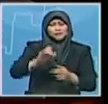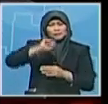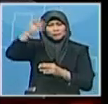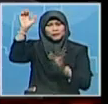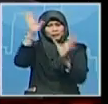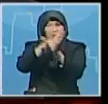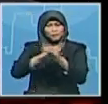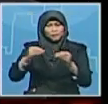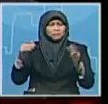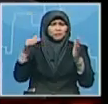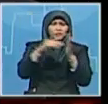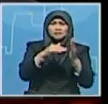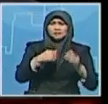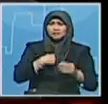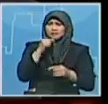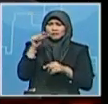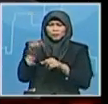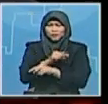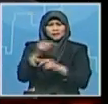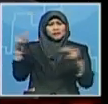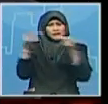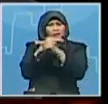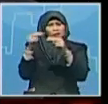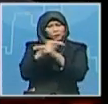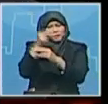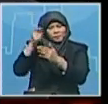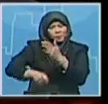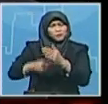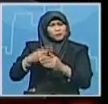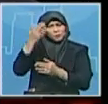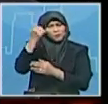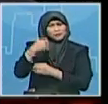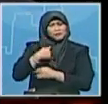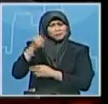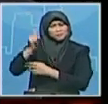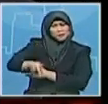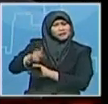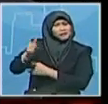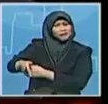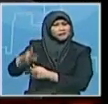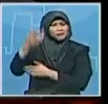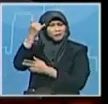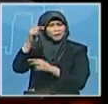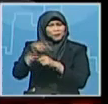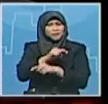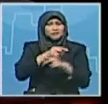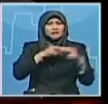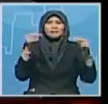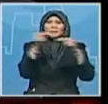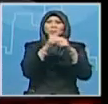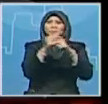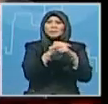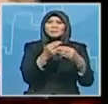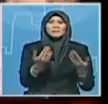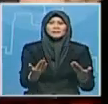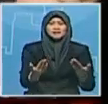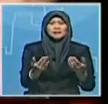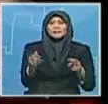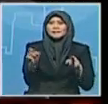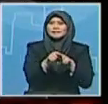akan protes, saya tak guna pun highway, takkan saya kena bayar subsidi kepada orang menggunakan highway. Begitu juga